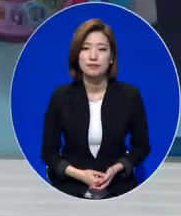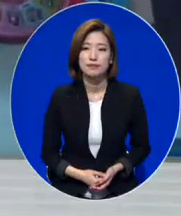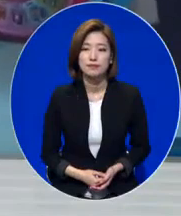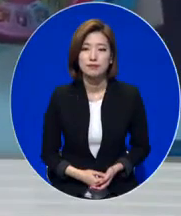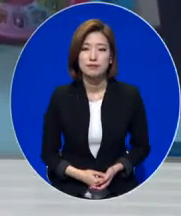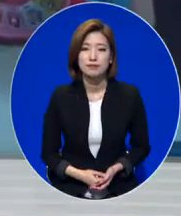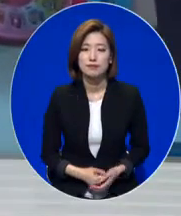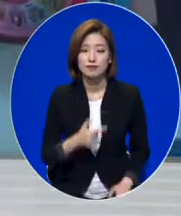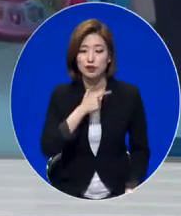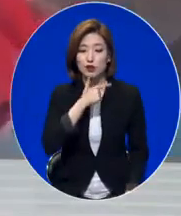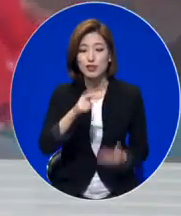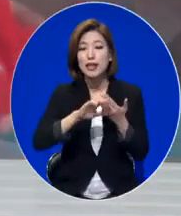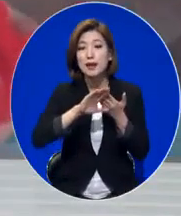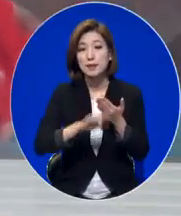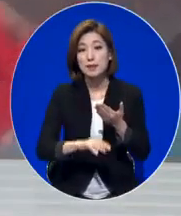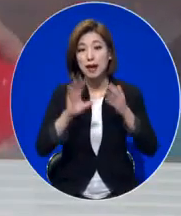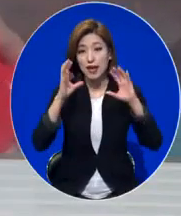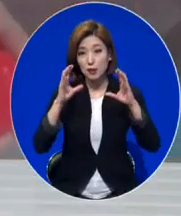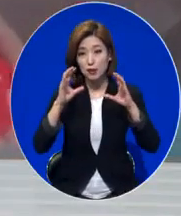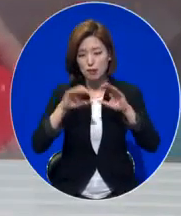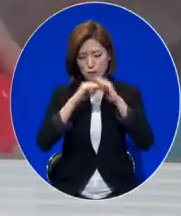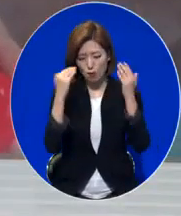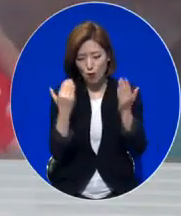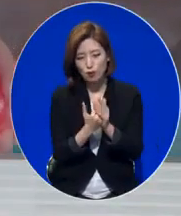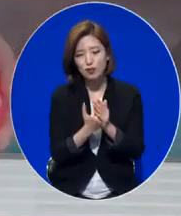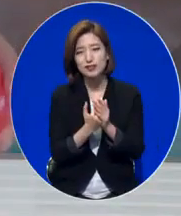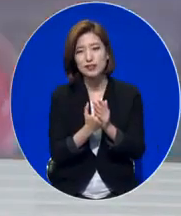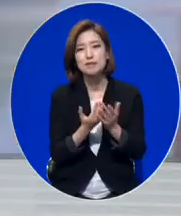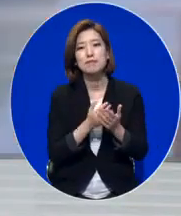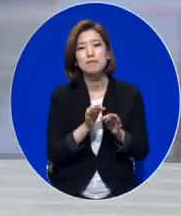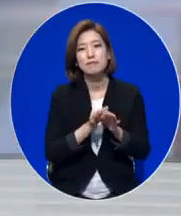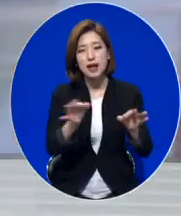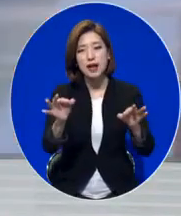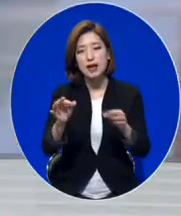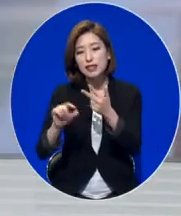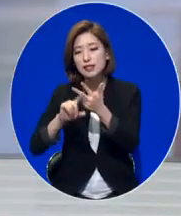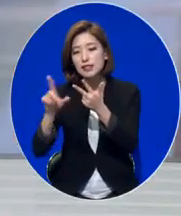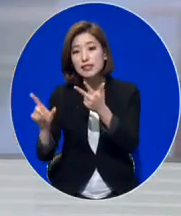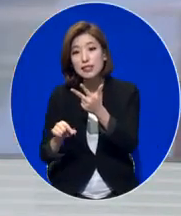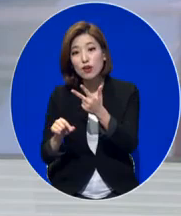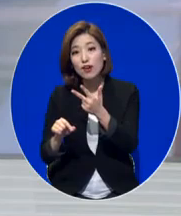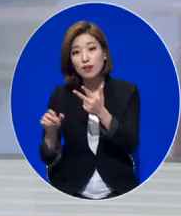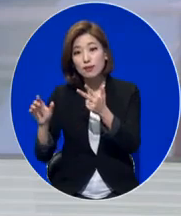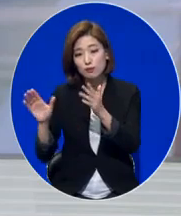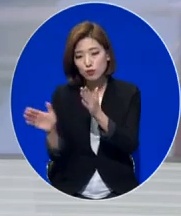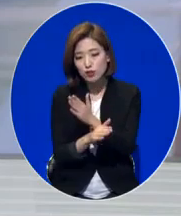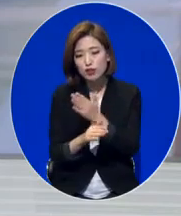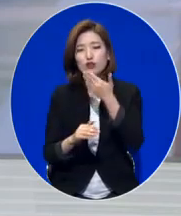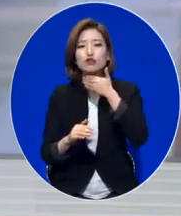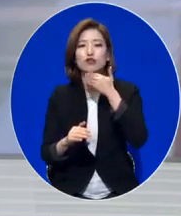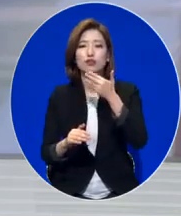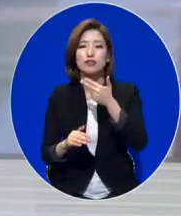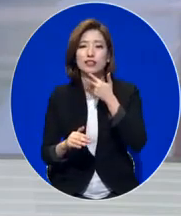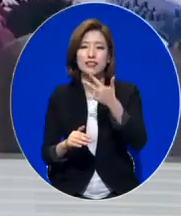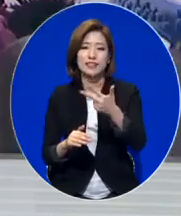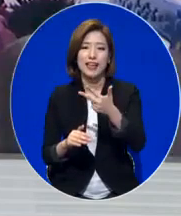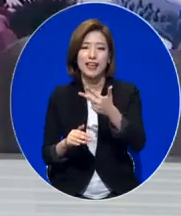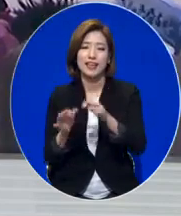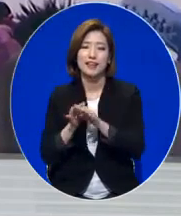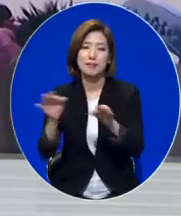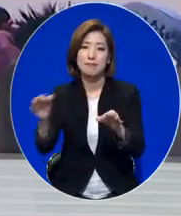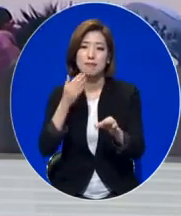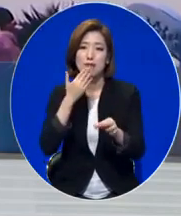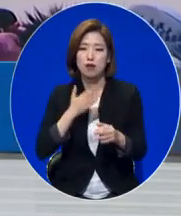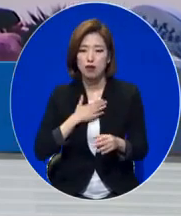이달부터 닌 6세 미만 모든 아동에게 오는 9월부터는 7세 미만까지 그 대상이 늘어났는데요 지난해 아동 수당 을